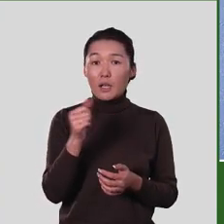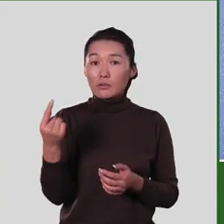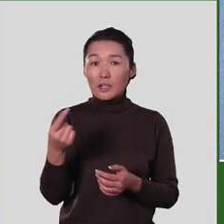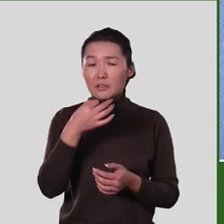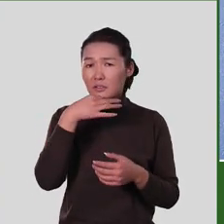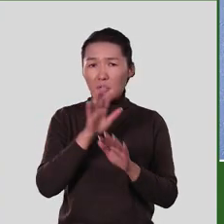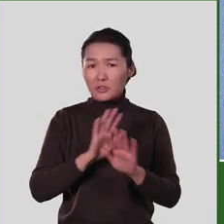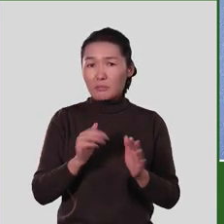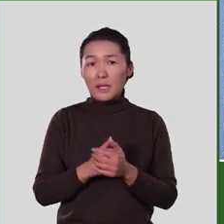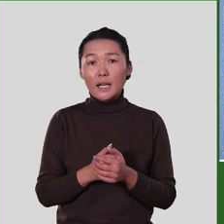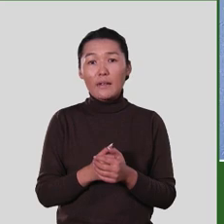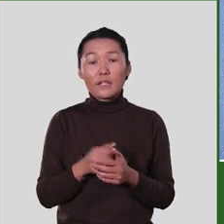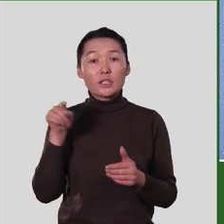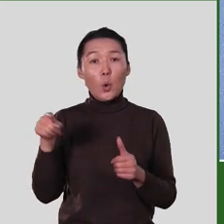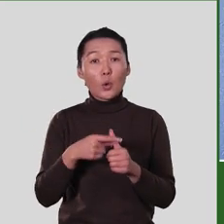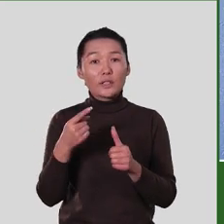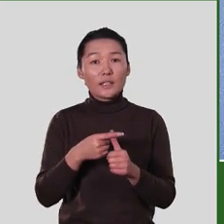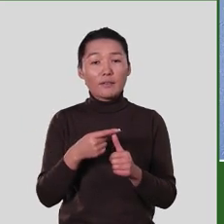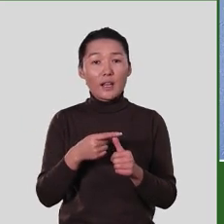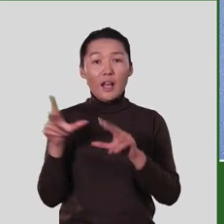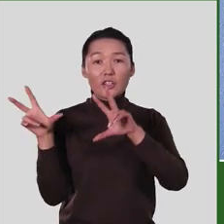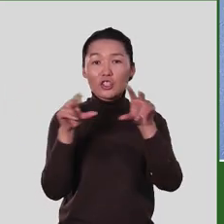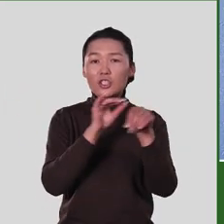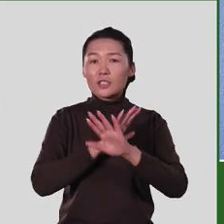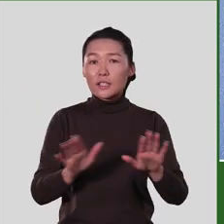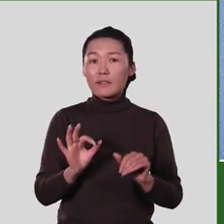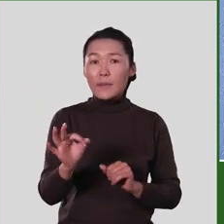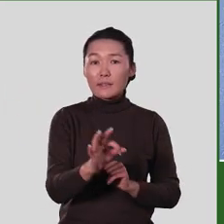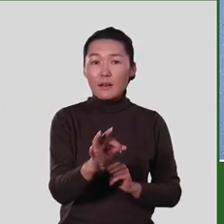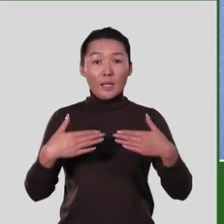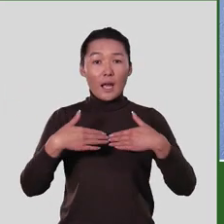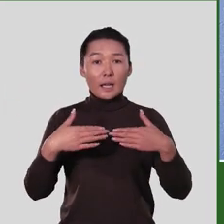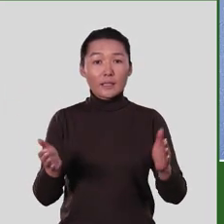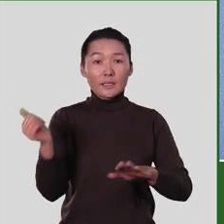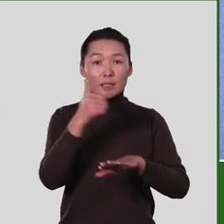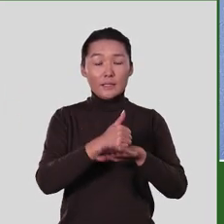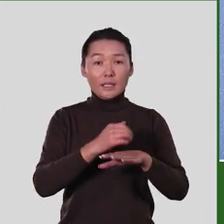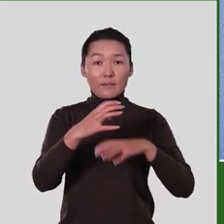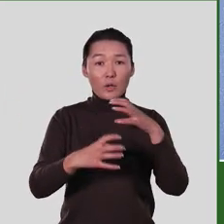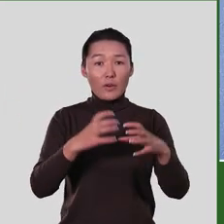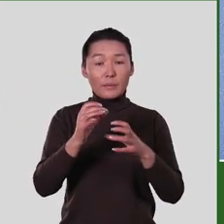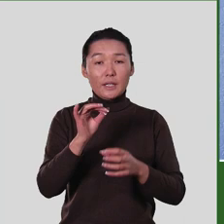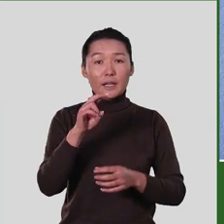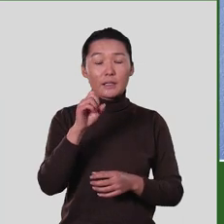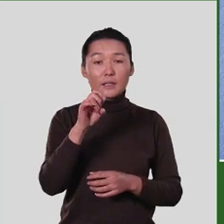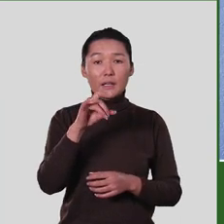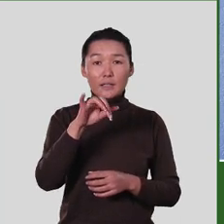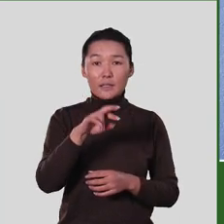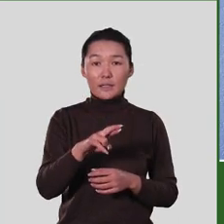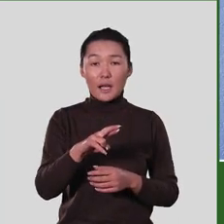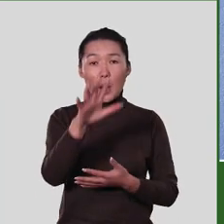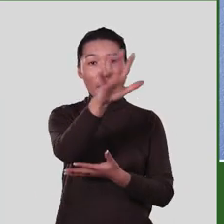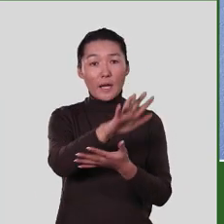понравились, так как он их назвал несчастливыми островами. Открытие основного мира Океании продолжил